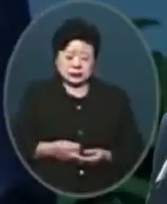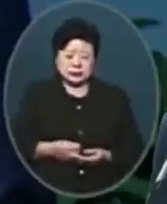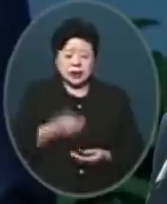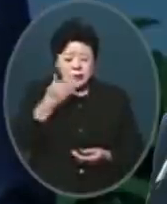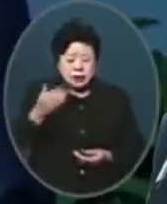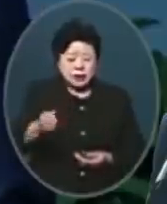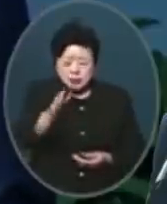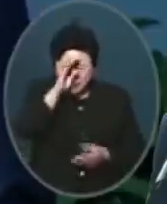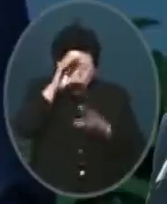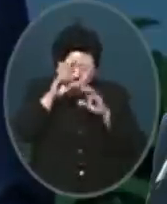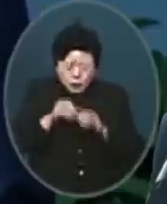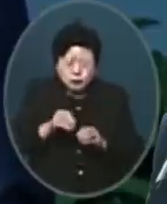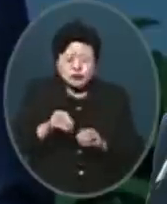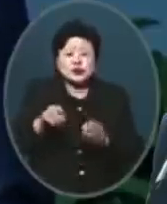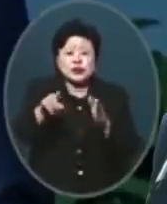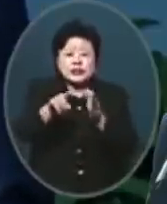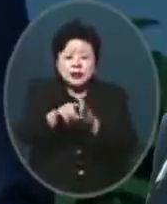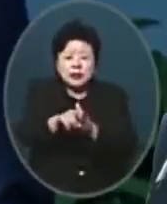여러분은 병 고쳐주기 위해서